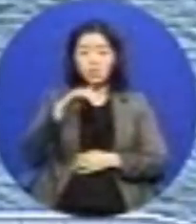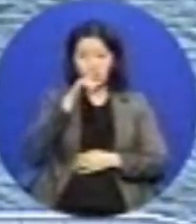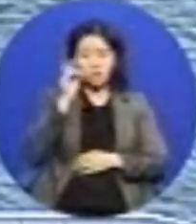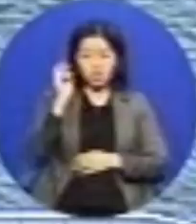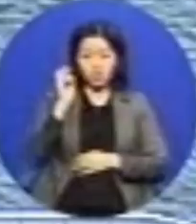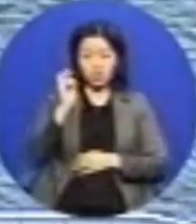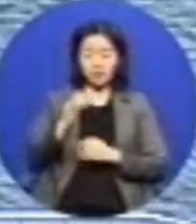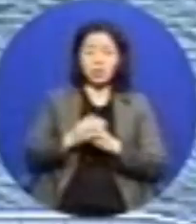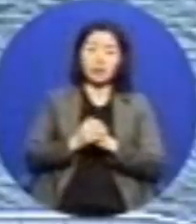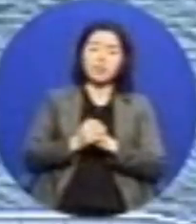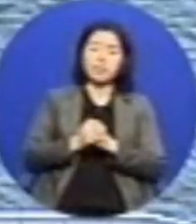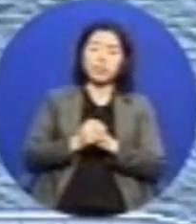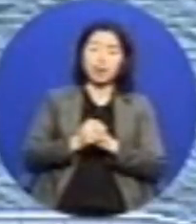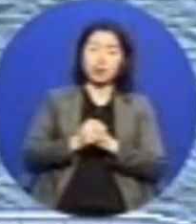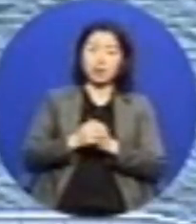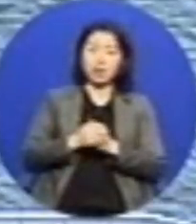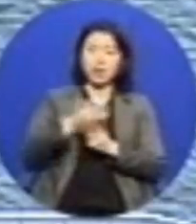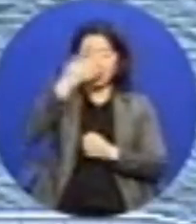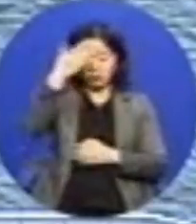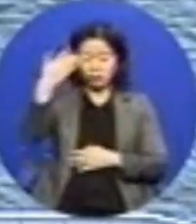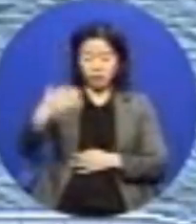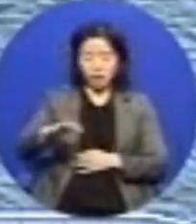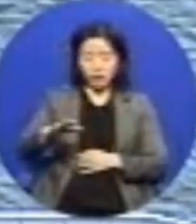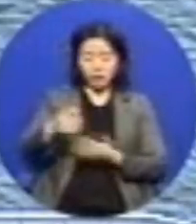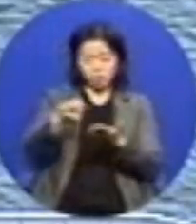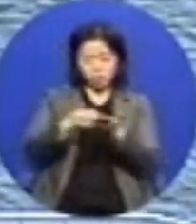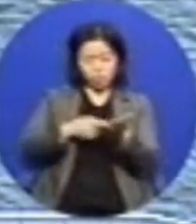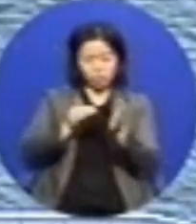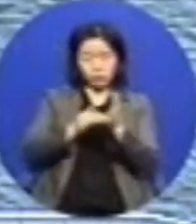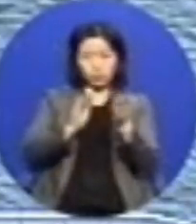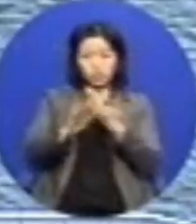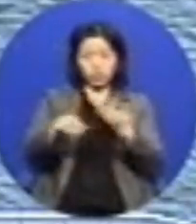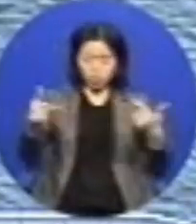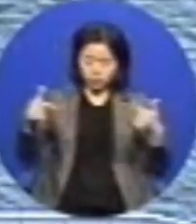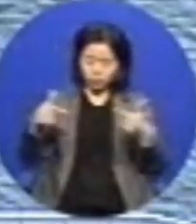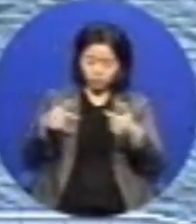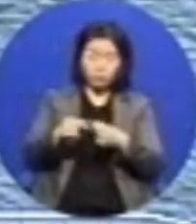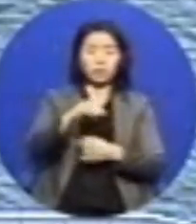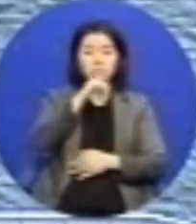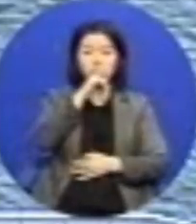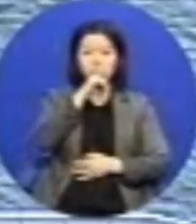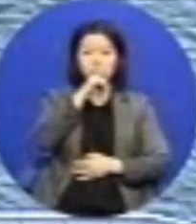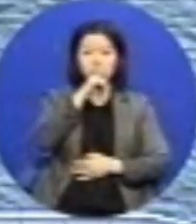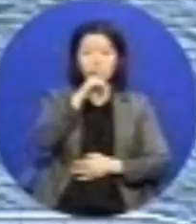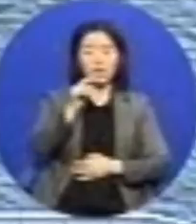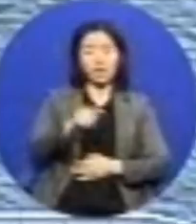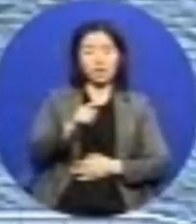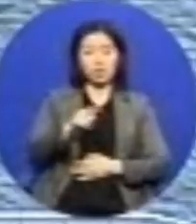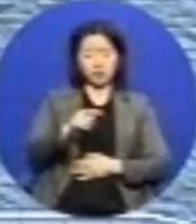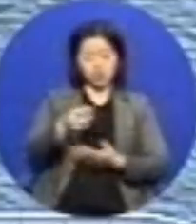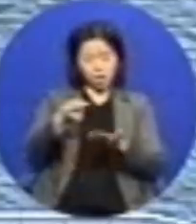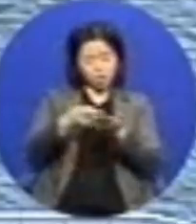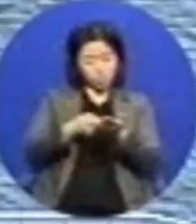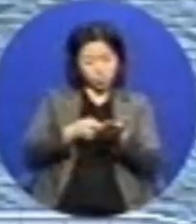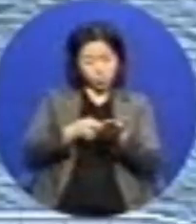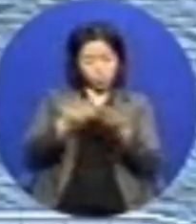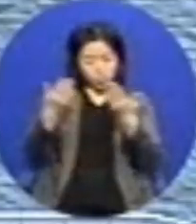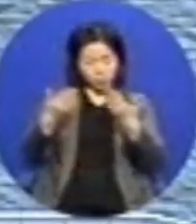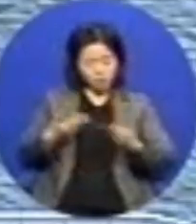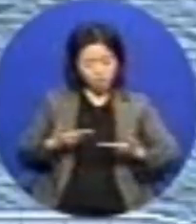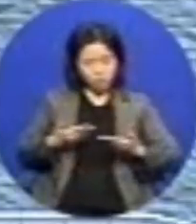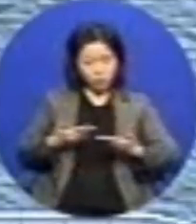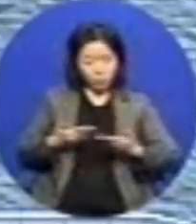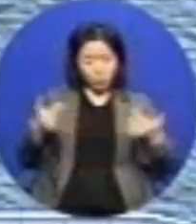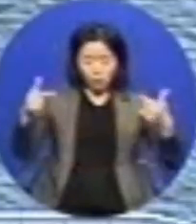그런데 다행히 수술 후에 회복이 되셨습니다 그가 수술을 받고 암에서 회복을